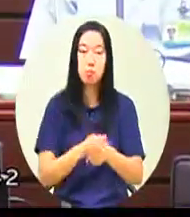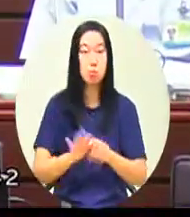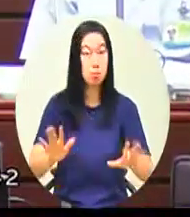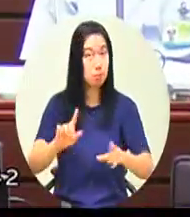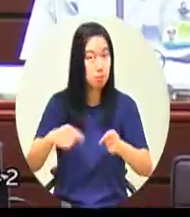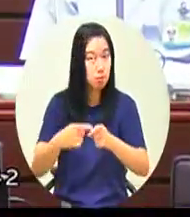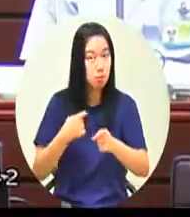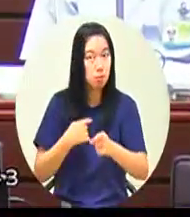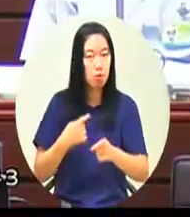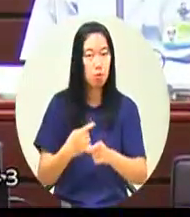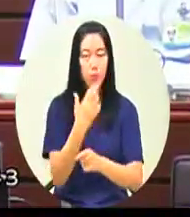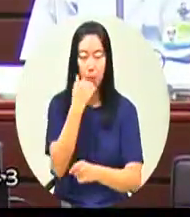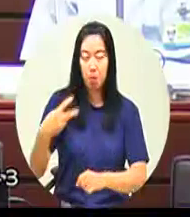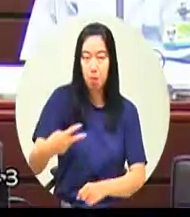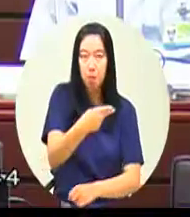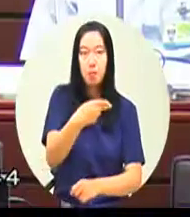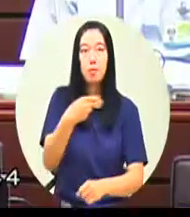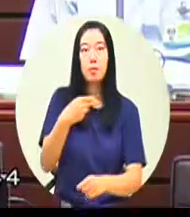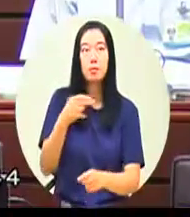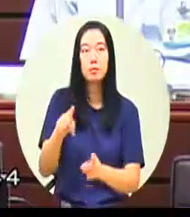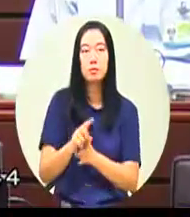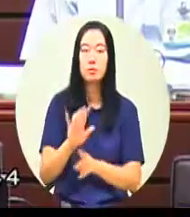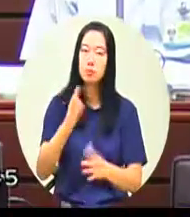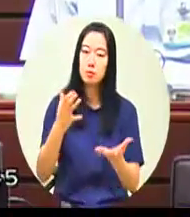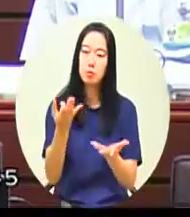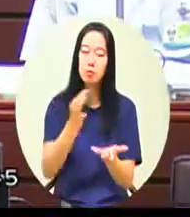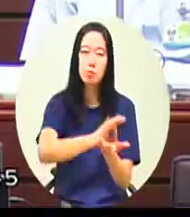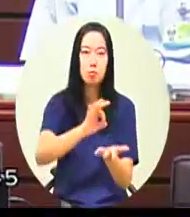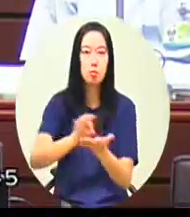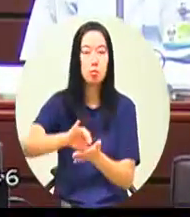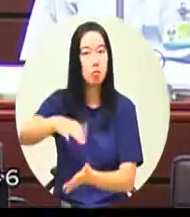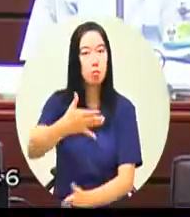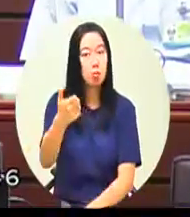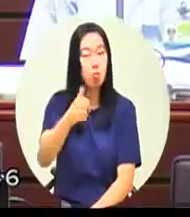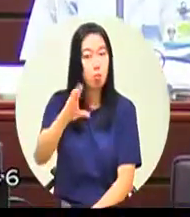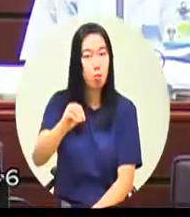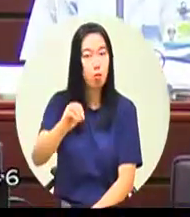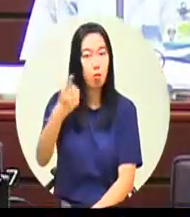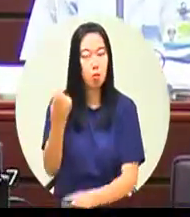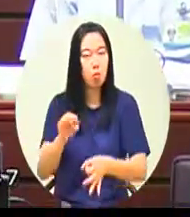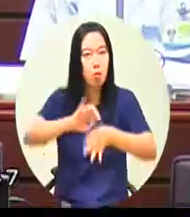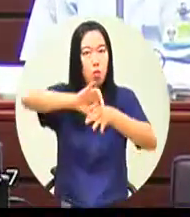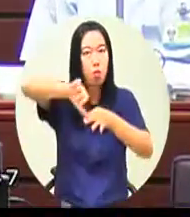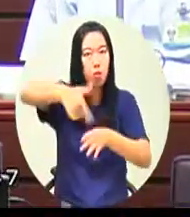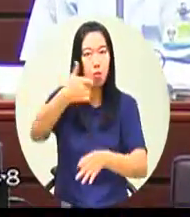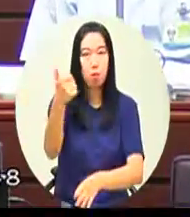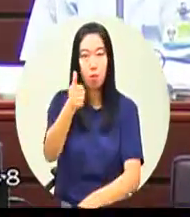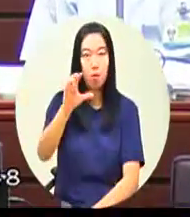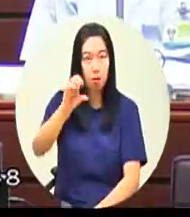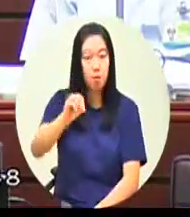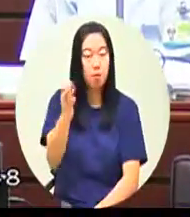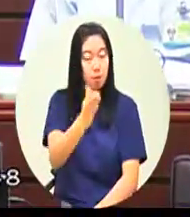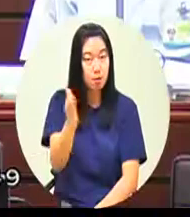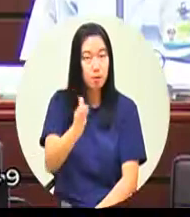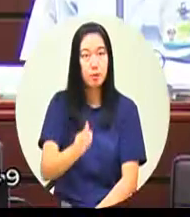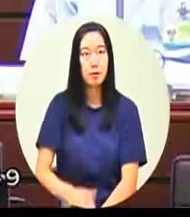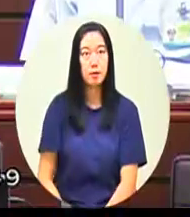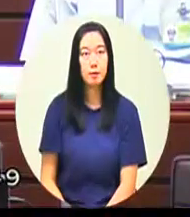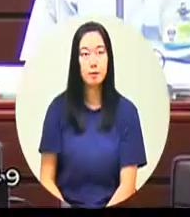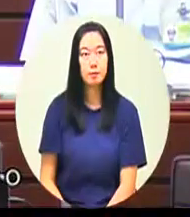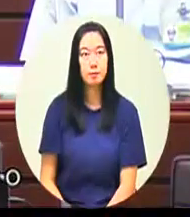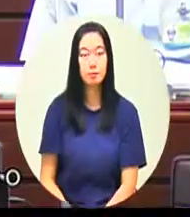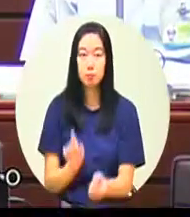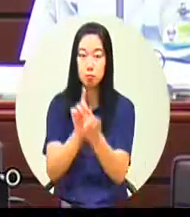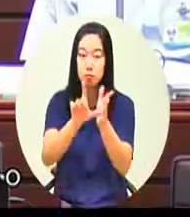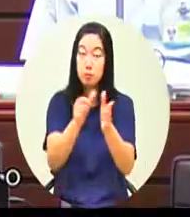候，咱的决议经费是差不多550万，但是伫明年的时候，我已经提升到660万左右。哎，就是讲对着讲按